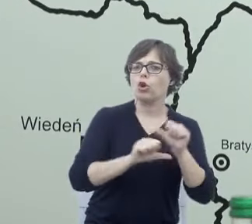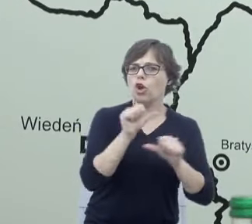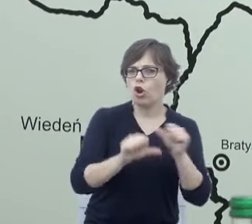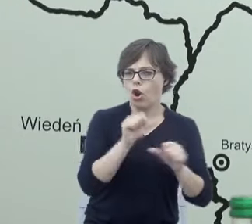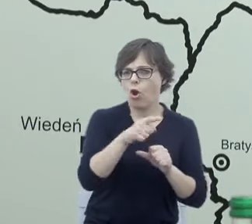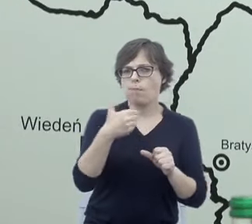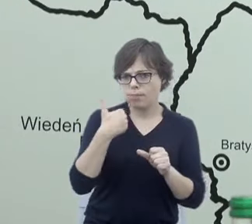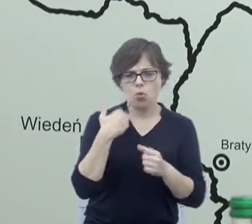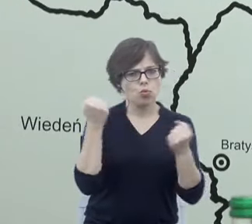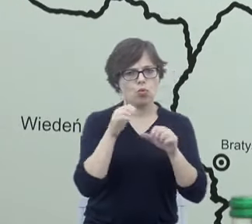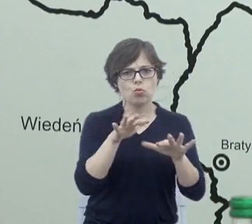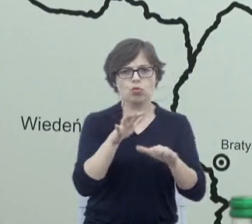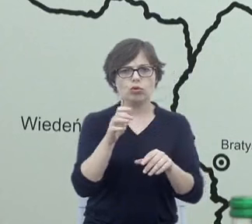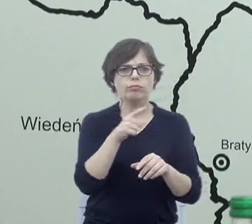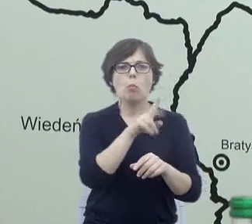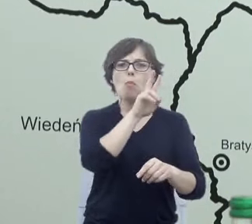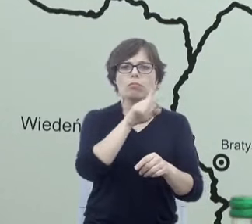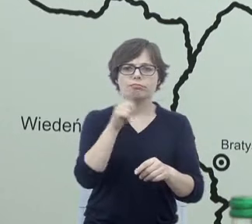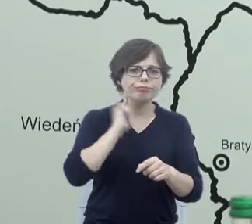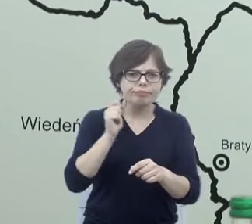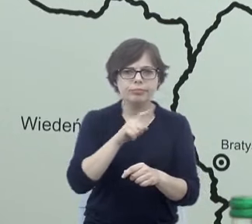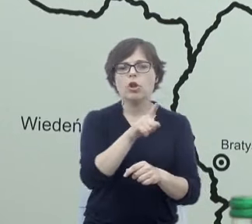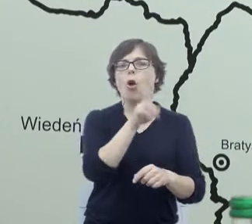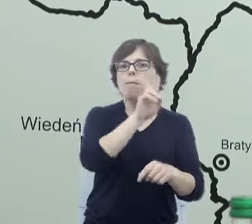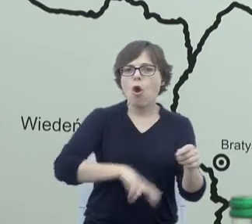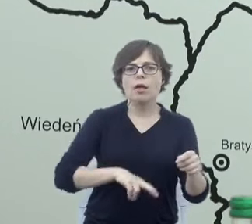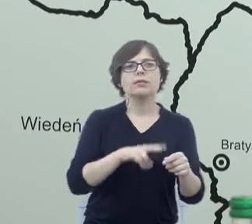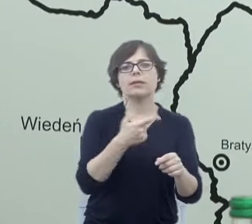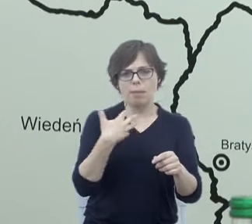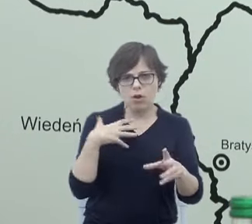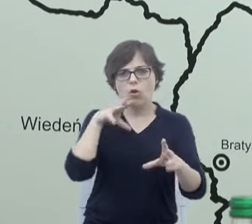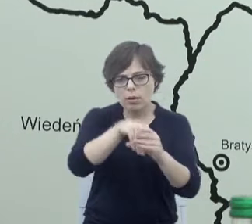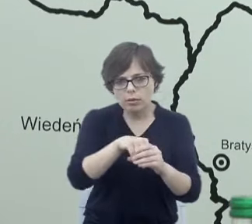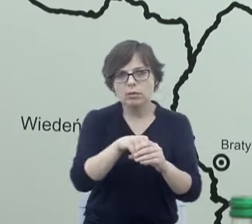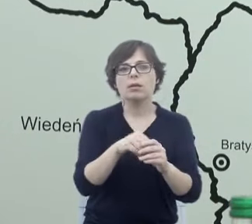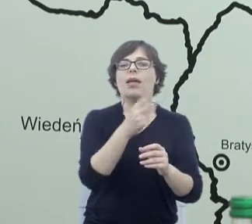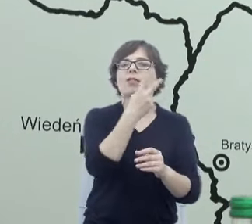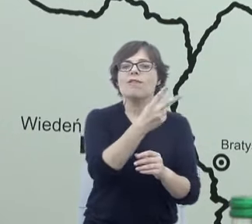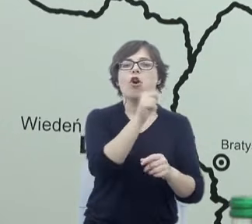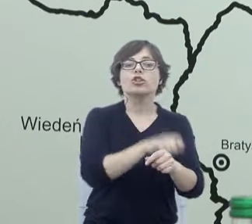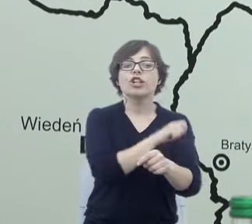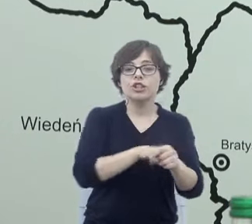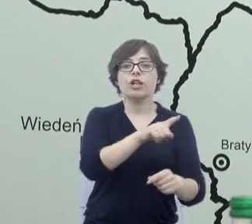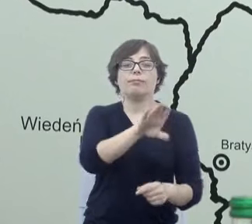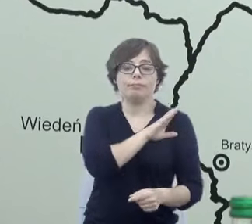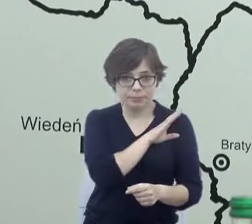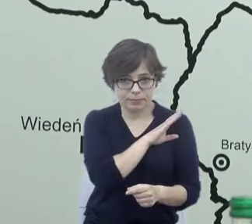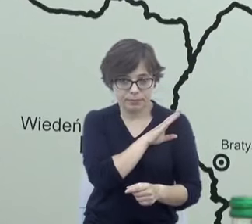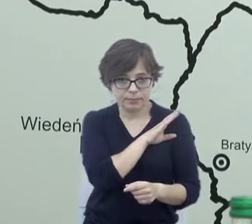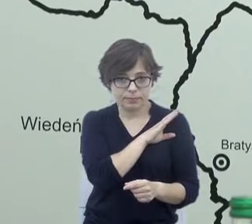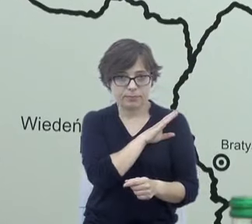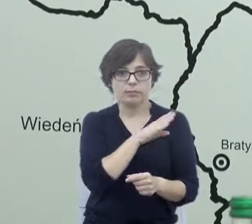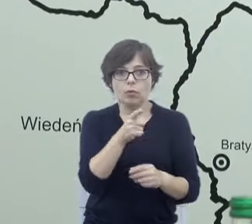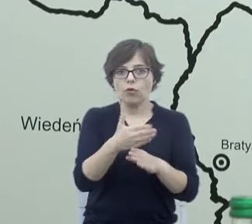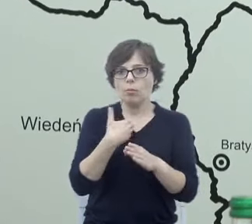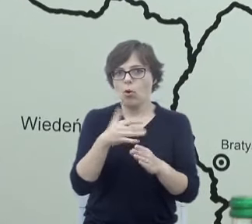znaczącego pogromu. Policja interweniowała, zginęło 2 chrześcijańskich agresorów. No także te stosunki były już